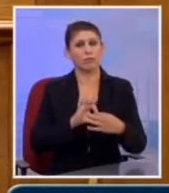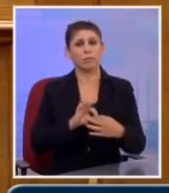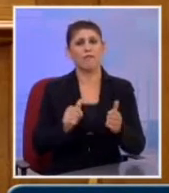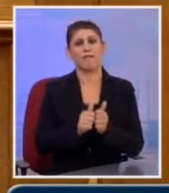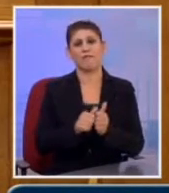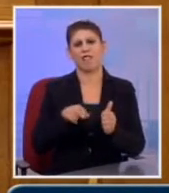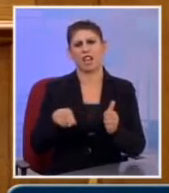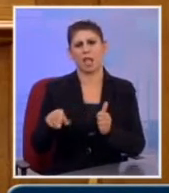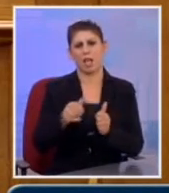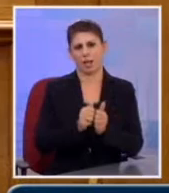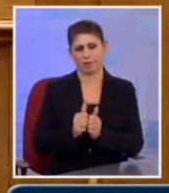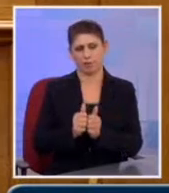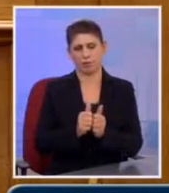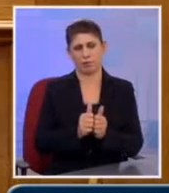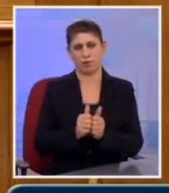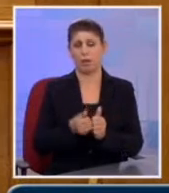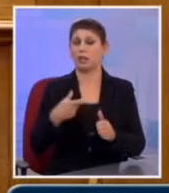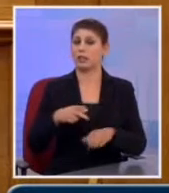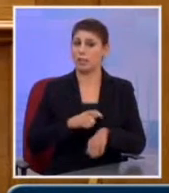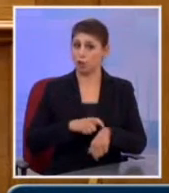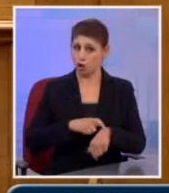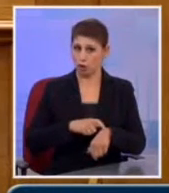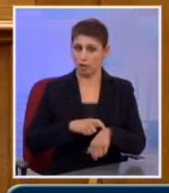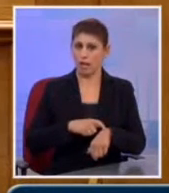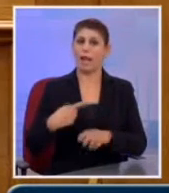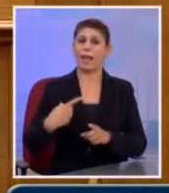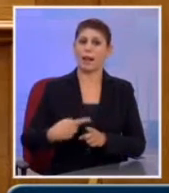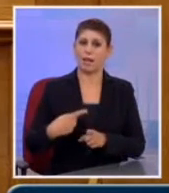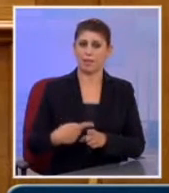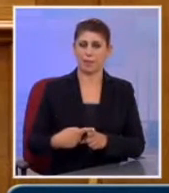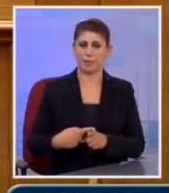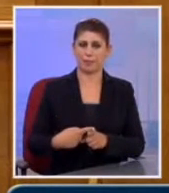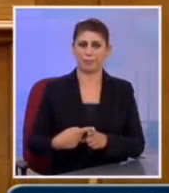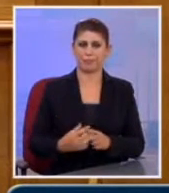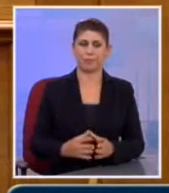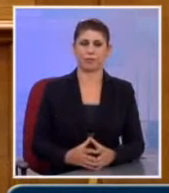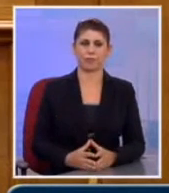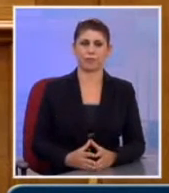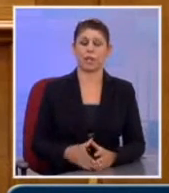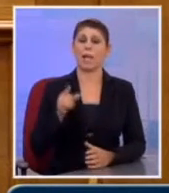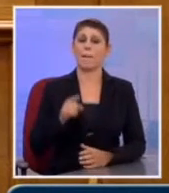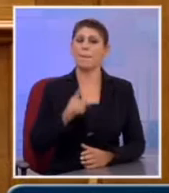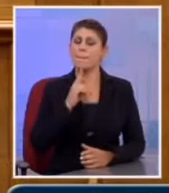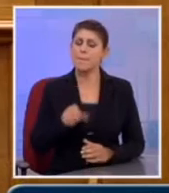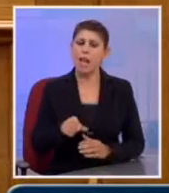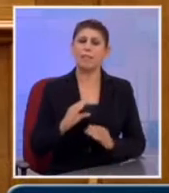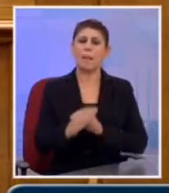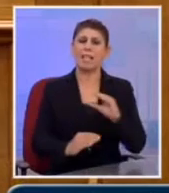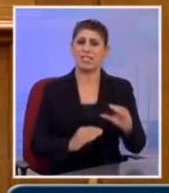φιλίας. Και ταυτόχρονα η Ελλάδα με αυτού του είδους τις